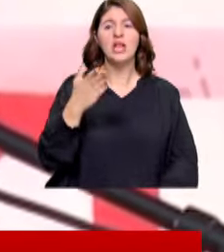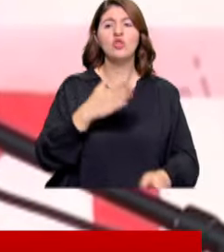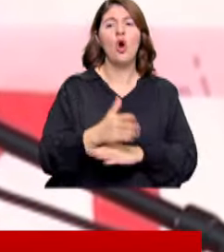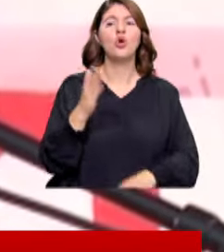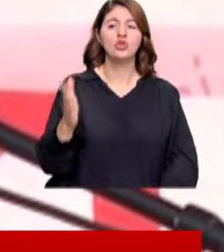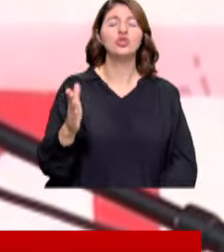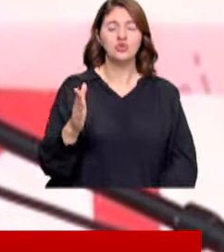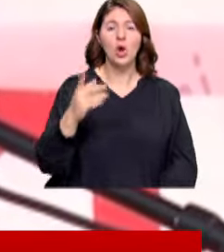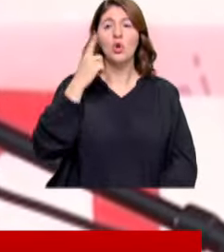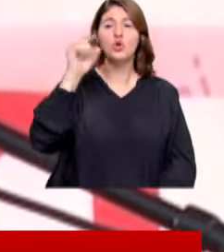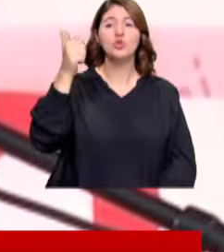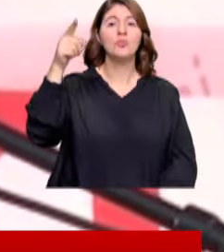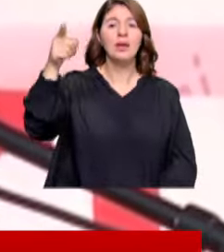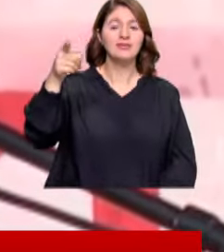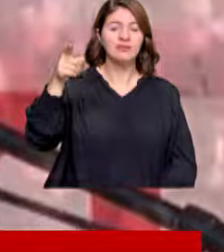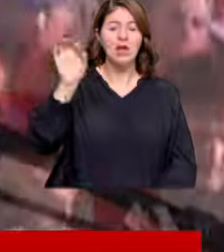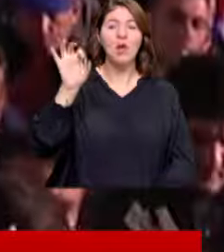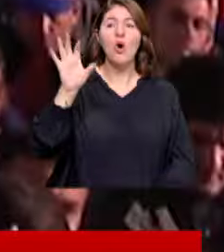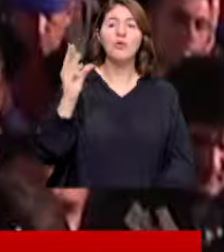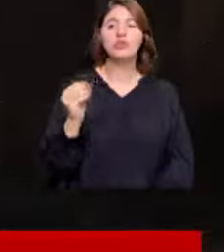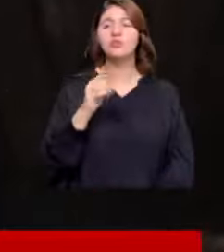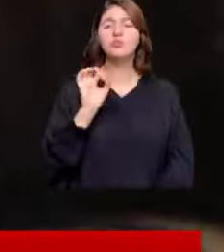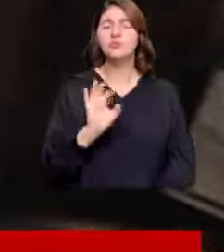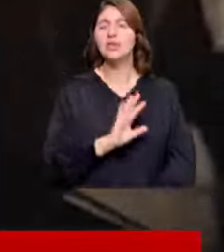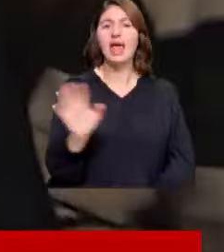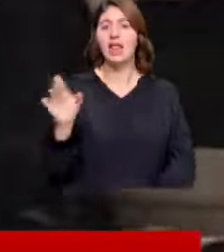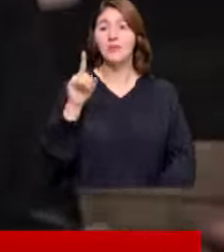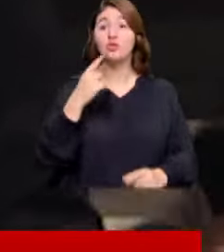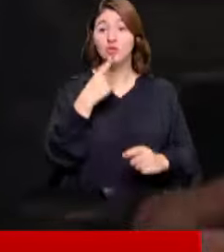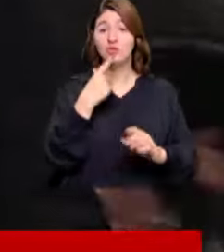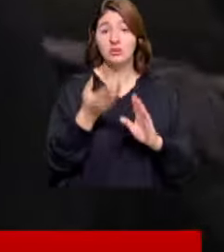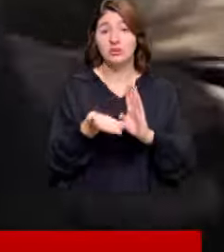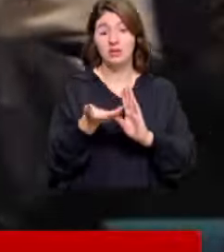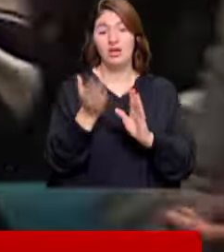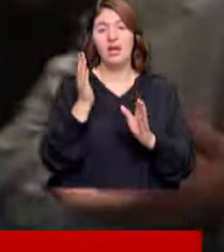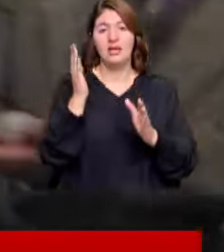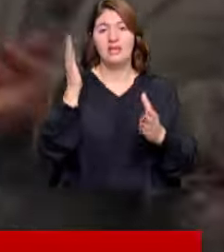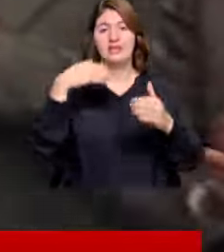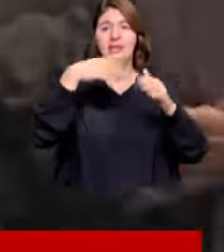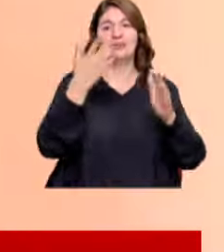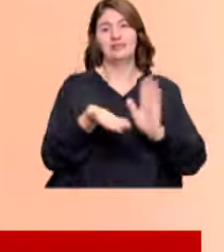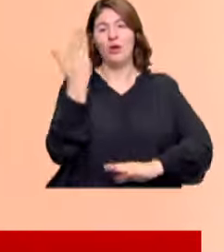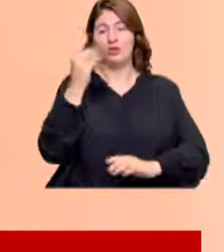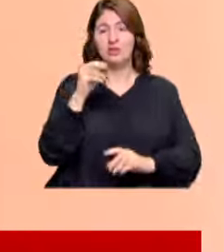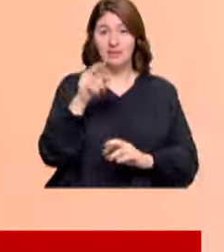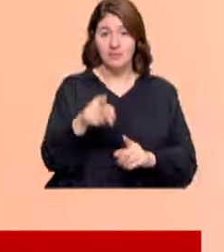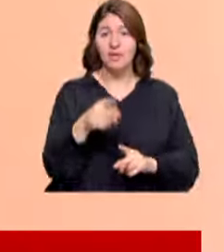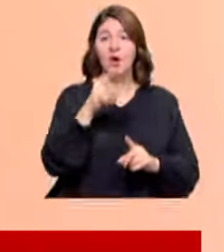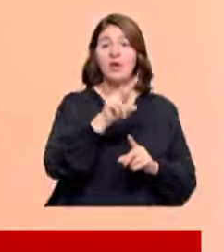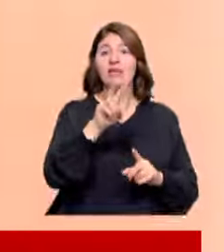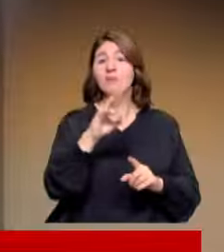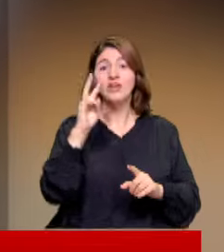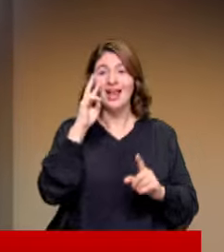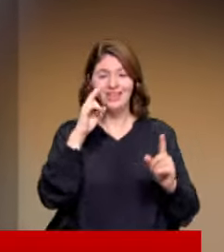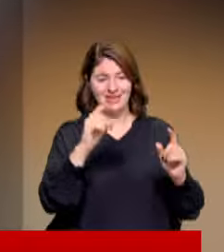doğruysa hükümetin yerinde durması mümkün değildir. Bu sözleri rafa kaldırdığı gibi 17-25'e ayarlı saatini de odasından